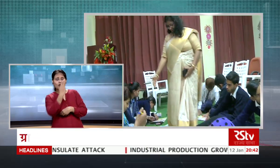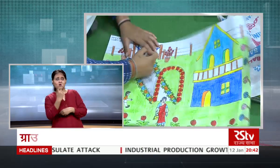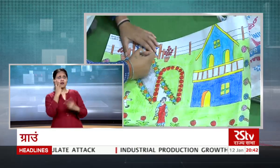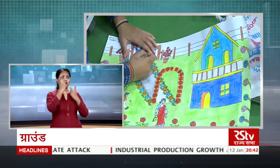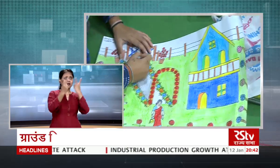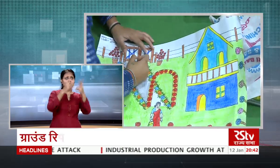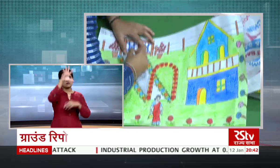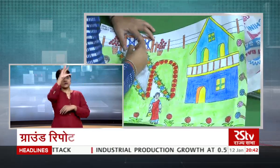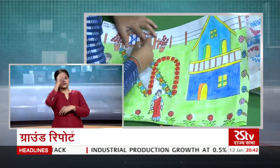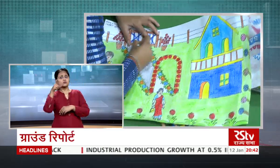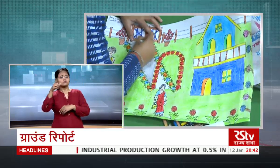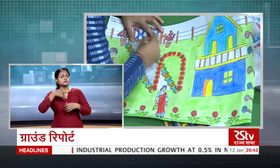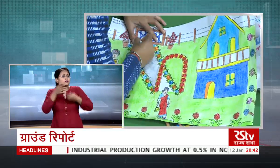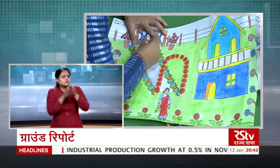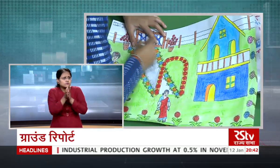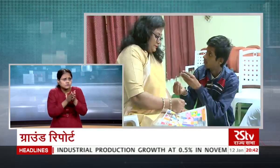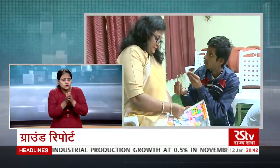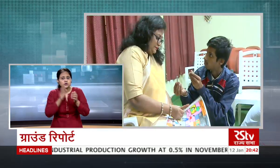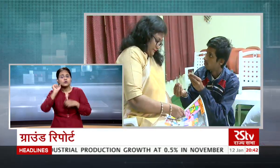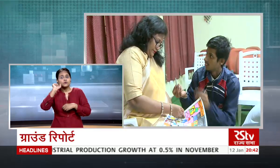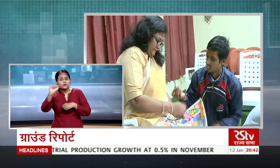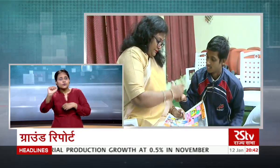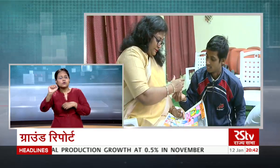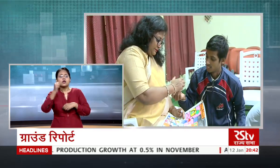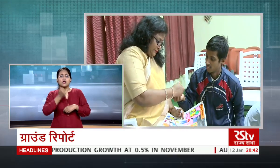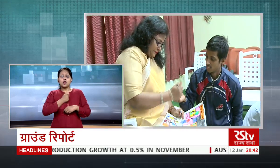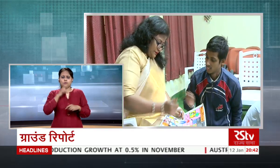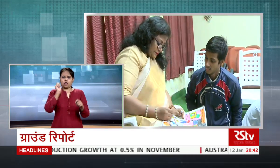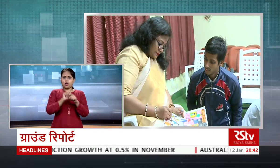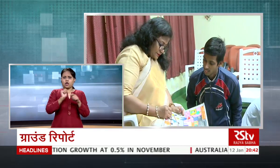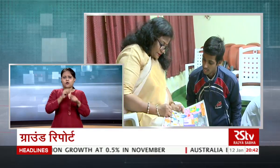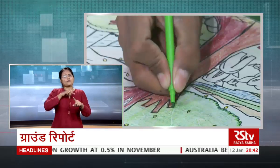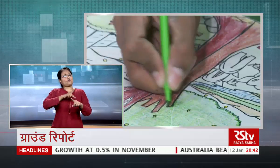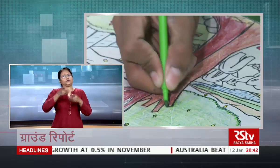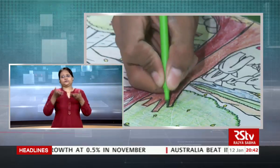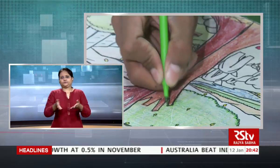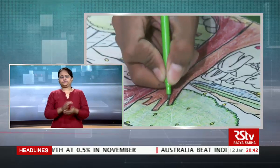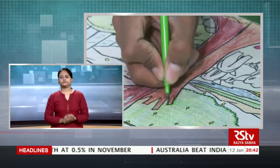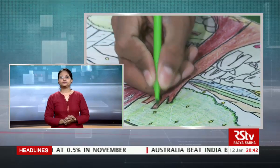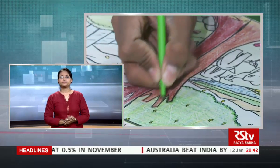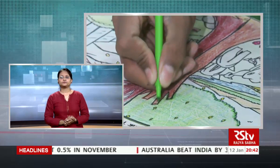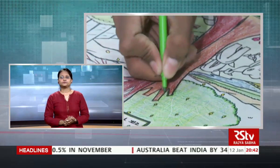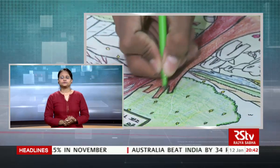सीखी है। फिर जब उनकी रुचि जगी तो उन्होंने इसे अपना प्रोफेशन ही बना लिया।